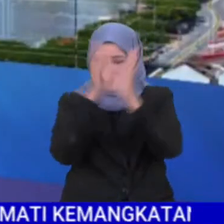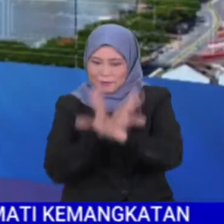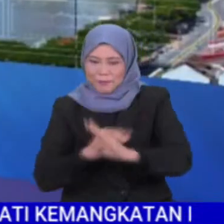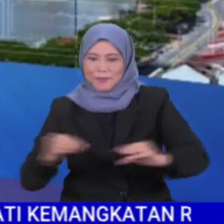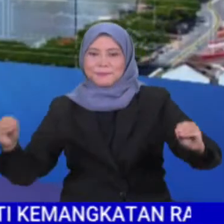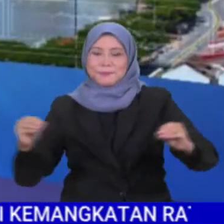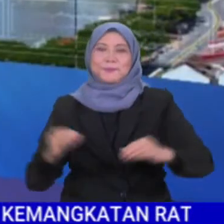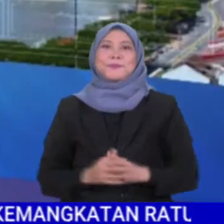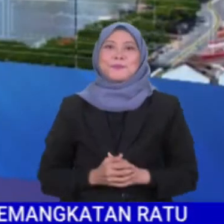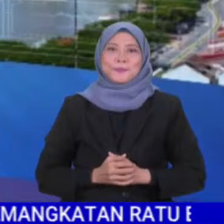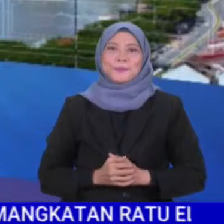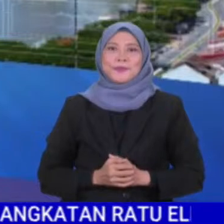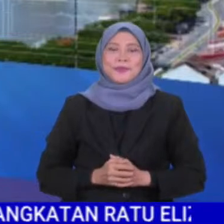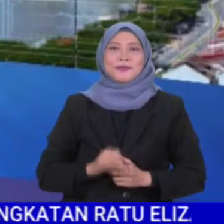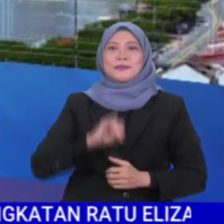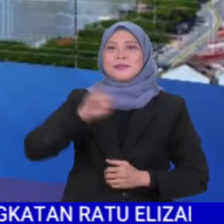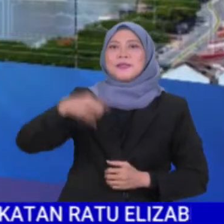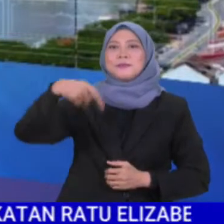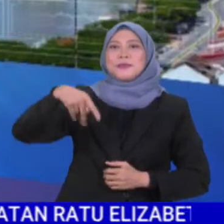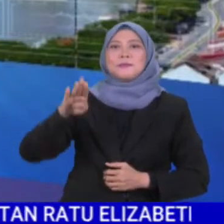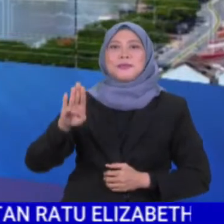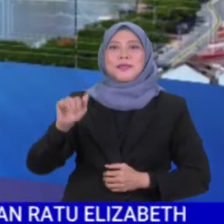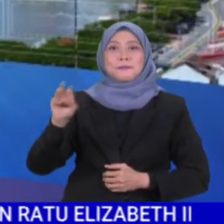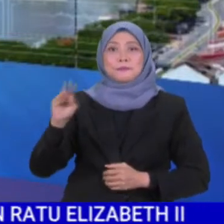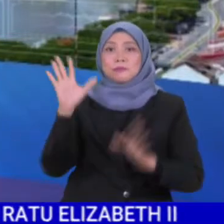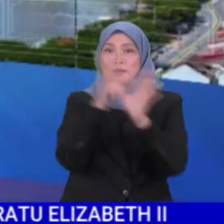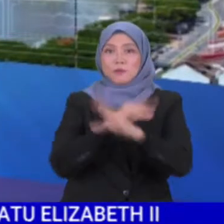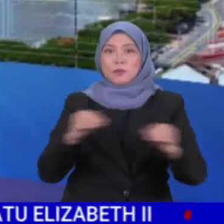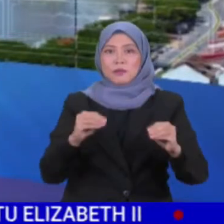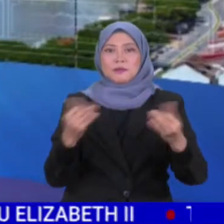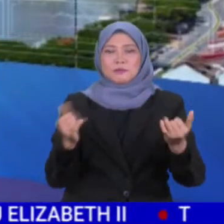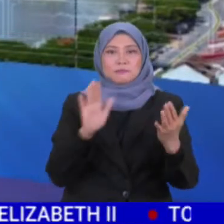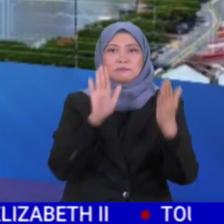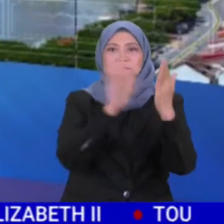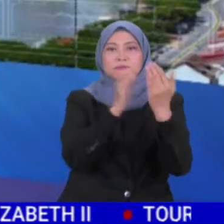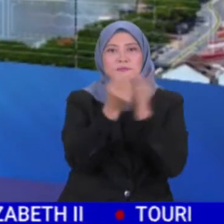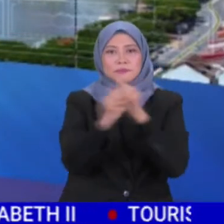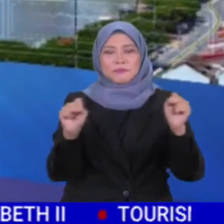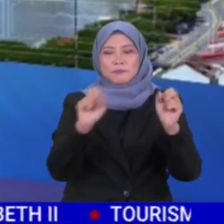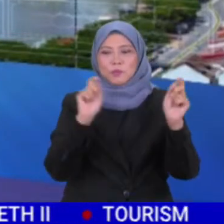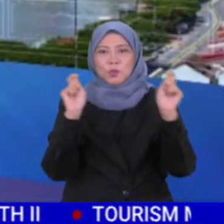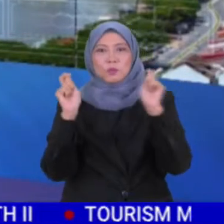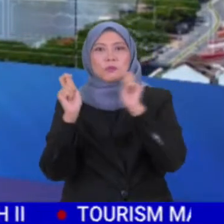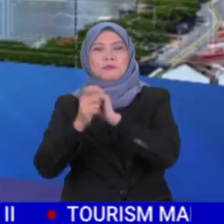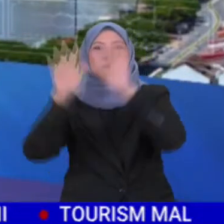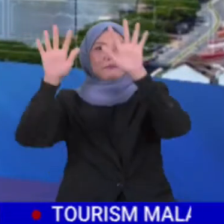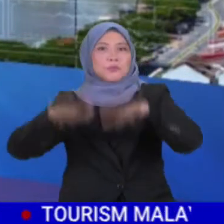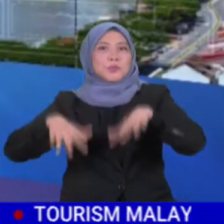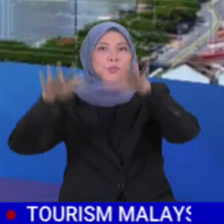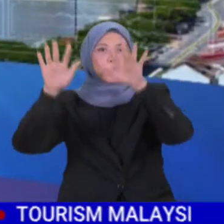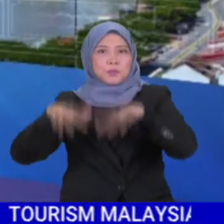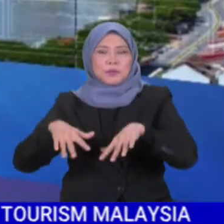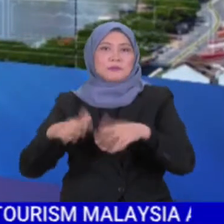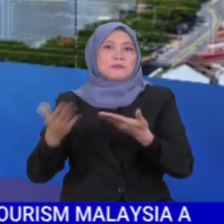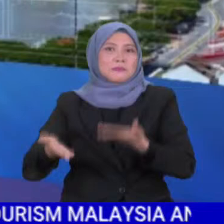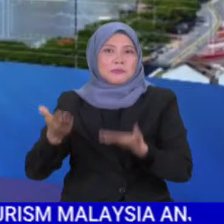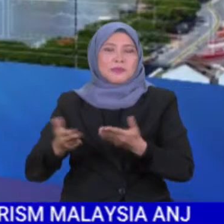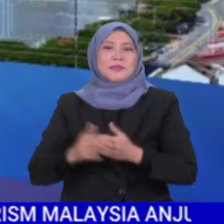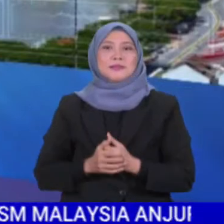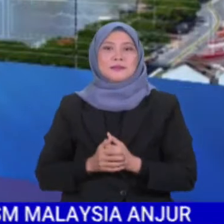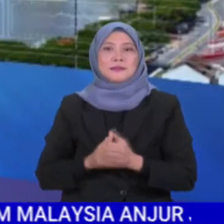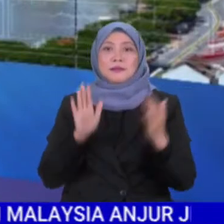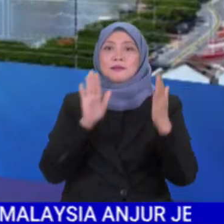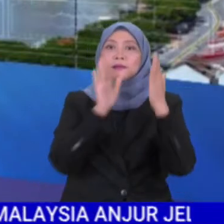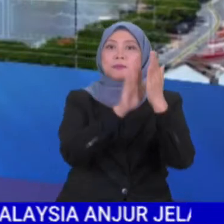Bomba dan Penyelamat Malaysia JBPM Sarawak kini bersedia menghadapi keadaan perubahan musim di luar jangka,